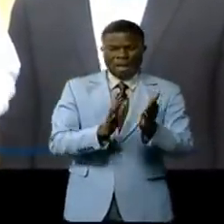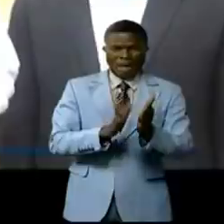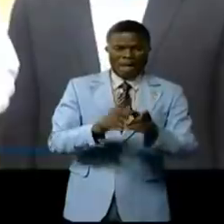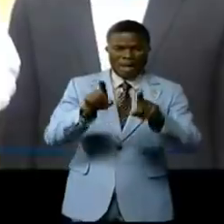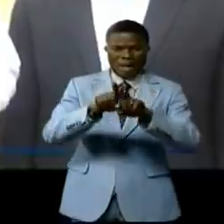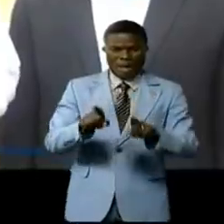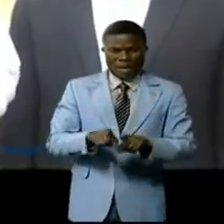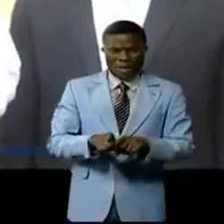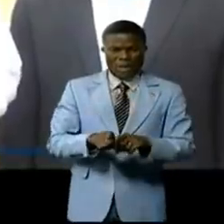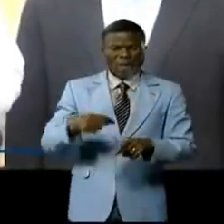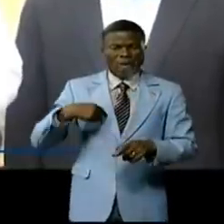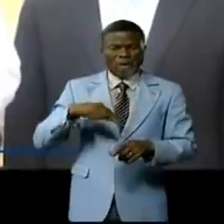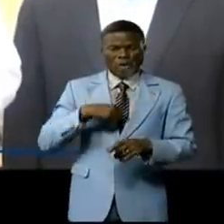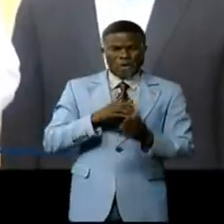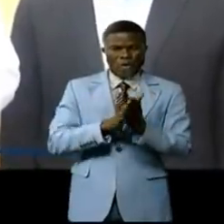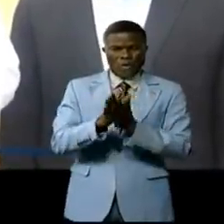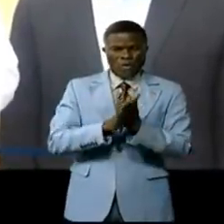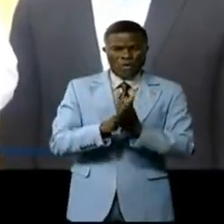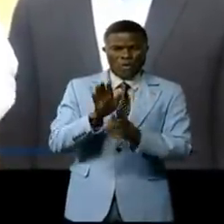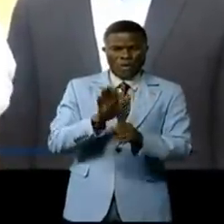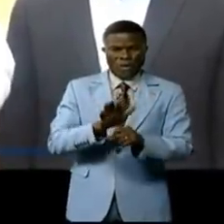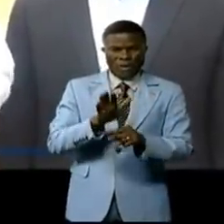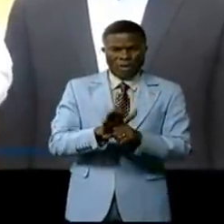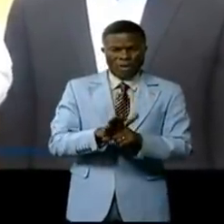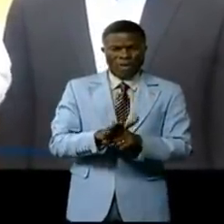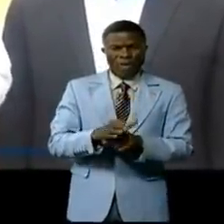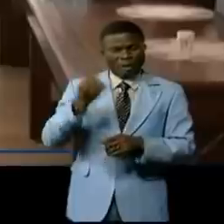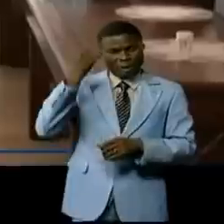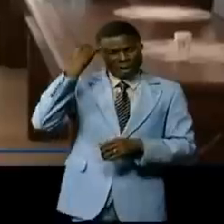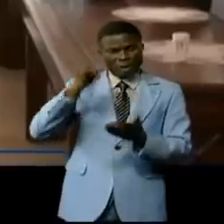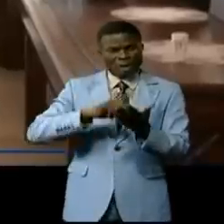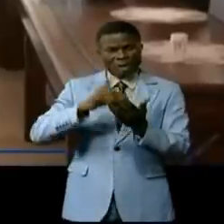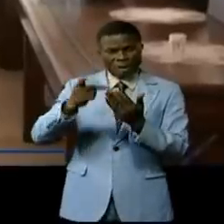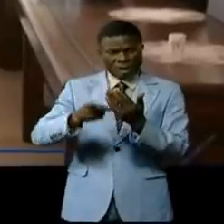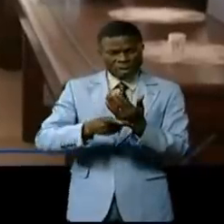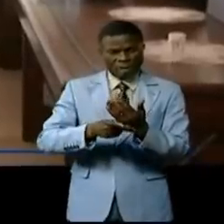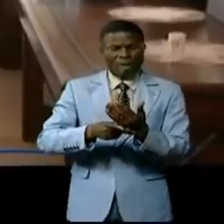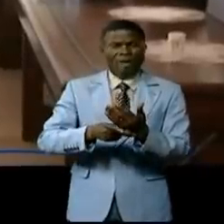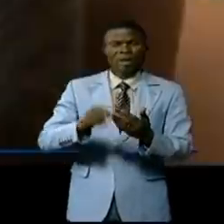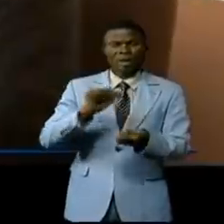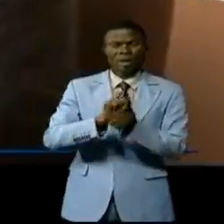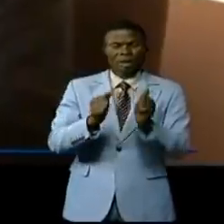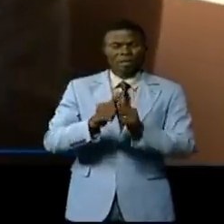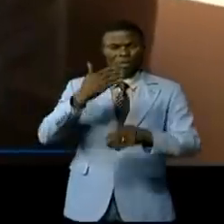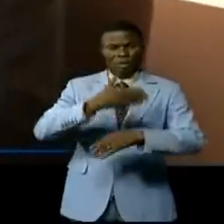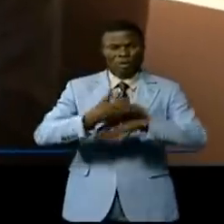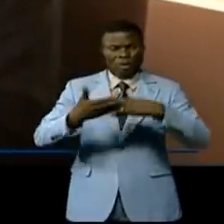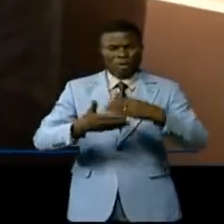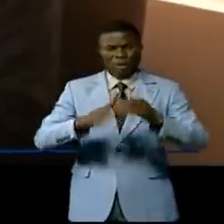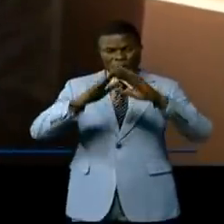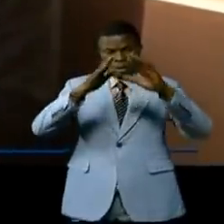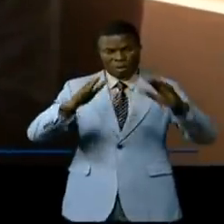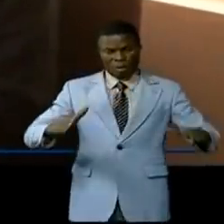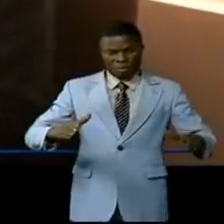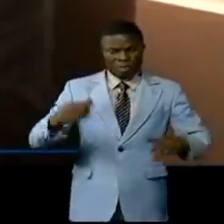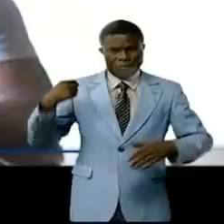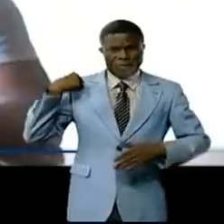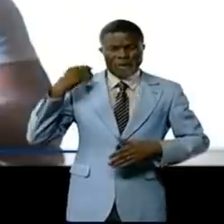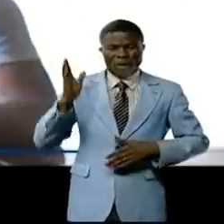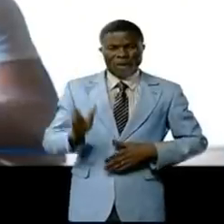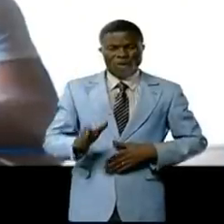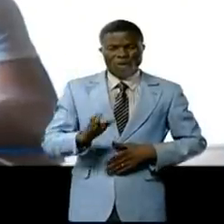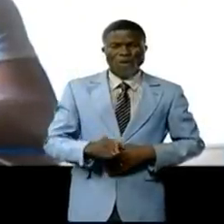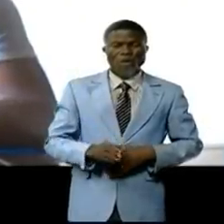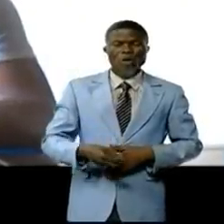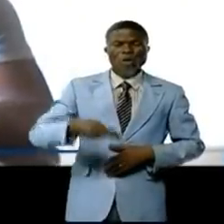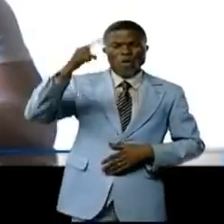Nous allons nous atteler, fournir un devis, commencer les travaux. Dans ce même secteur des infrastructures immobilières, le gouverneur du Haut-Tulé,